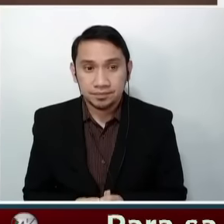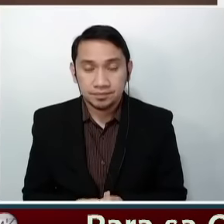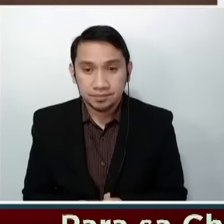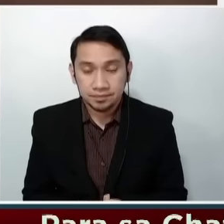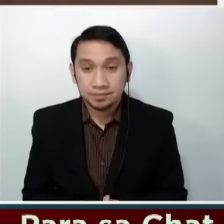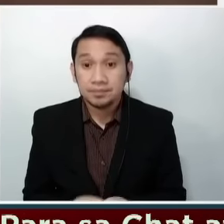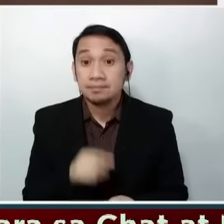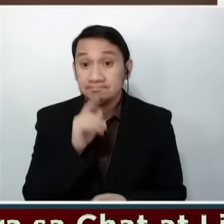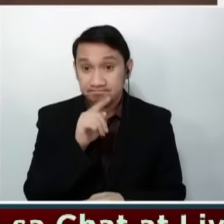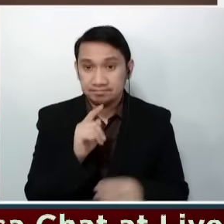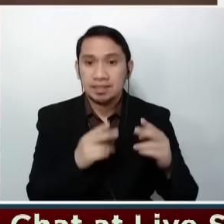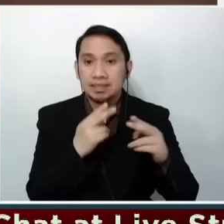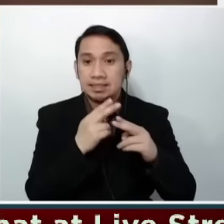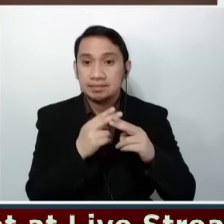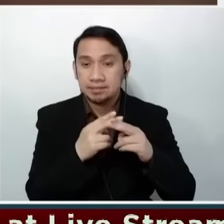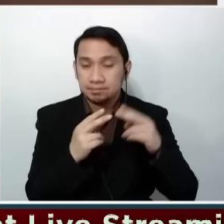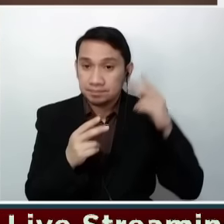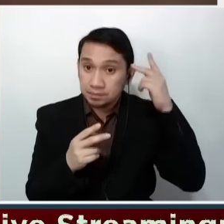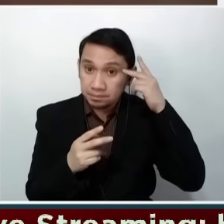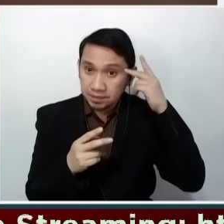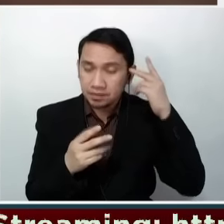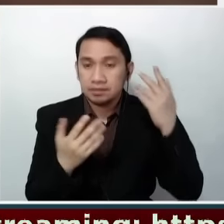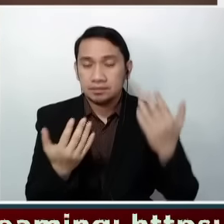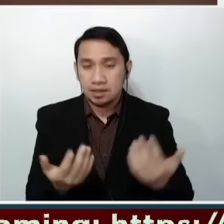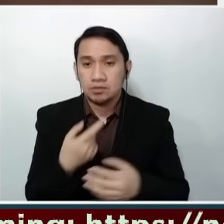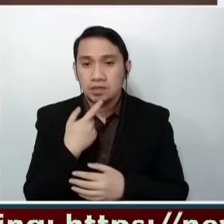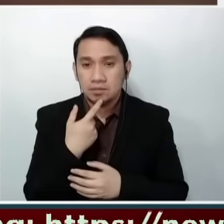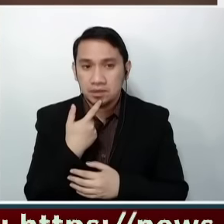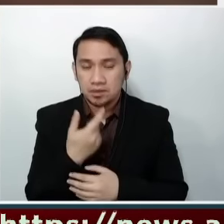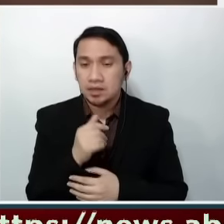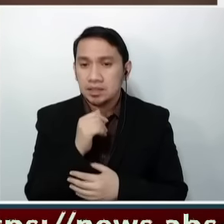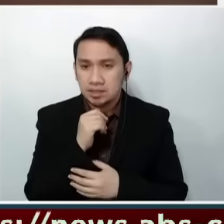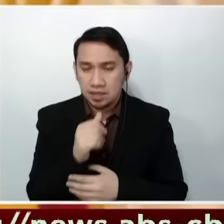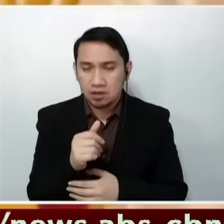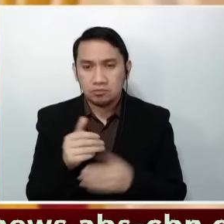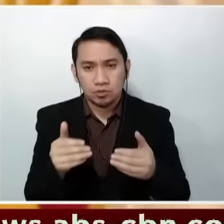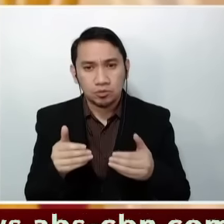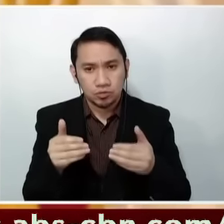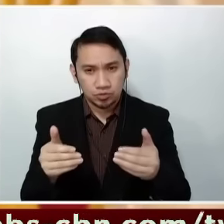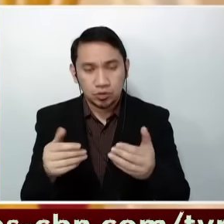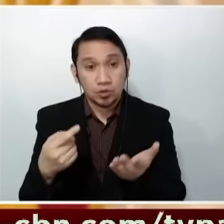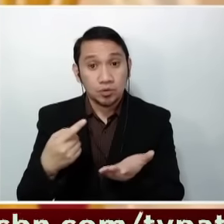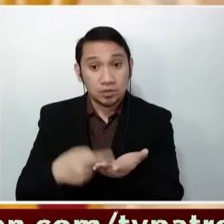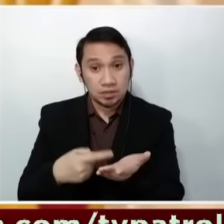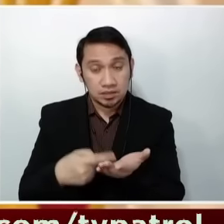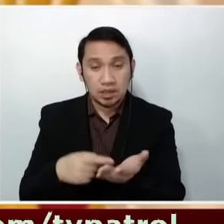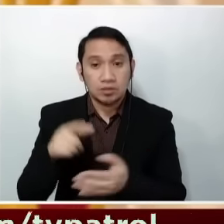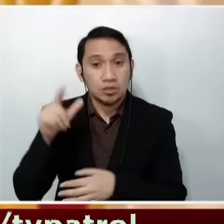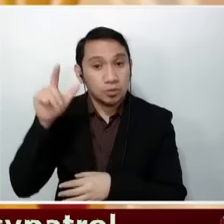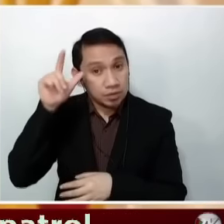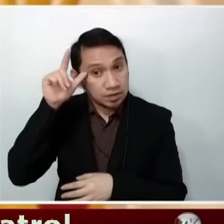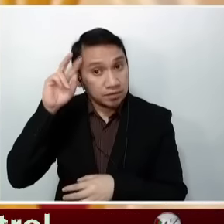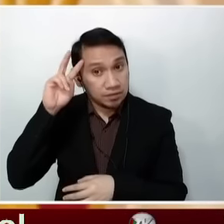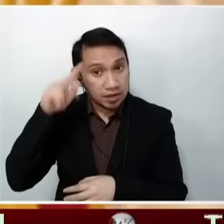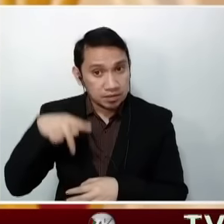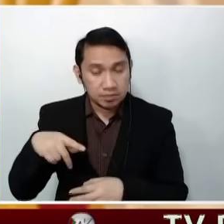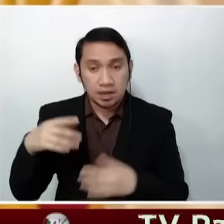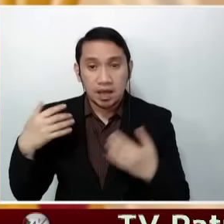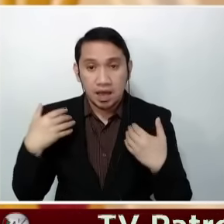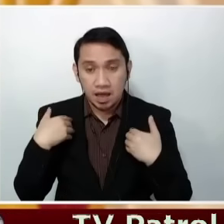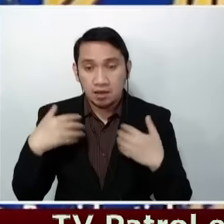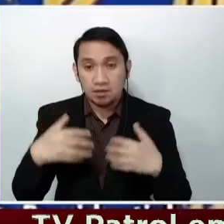Mismong si Senador Pampilo Lacson na ang nagpahiwatig na tila hindi na uusad ang usapan nila ni Vice Presidente Lenny Robredo para bumuo ng